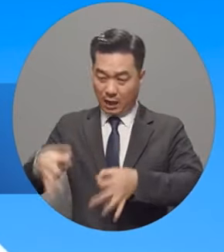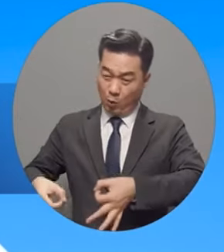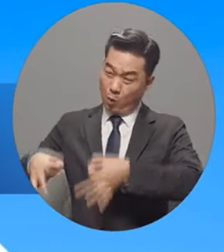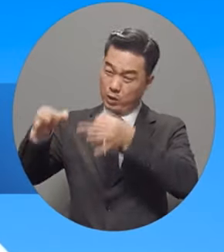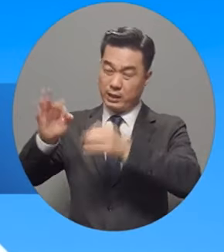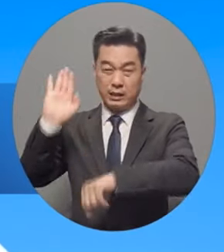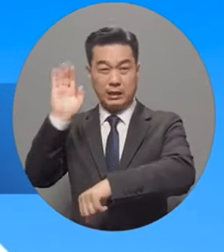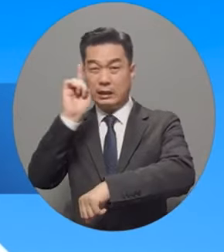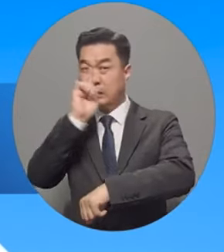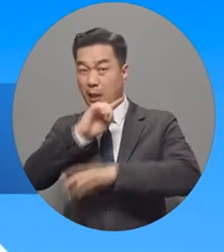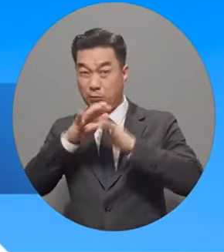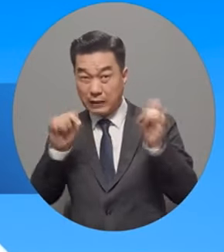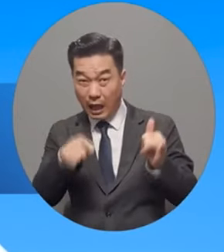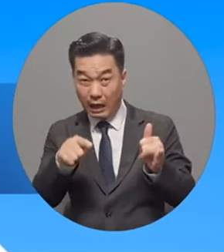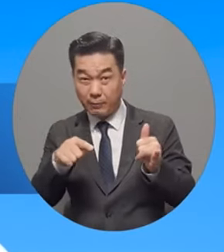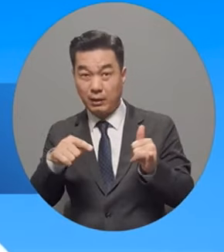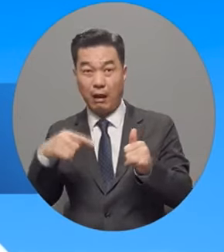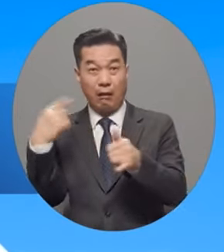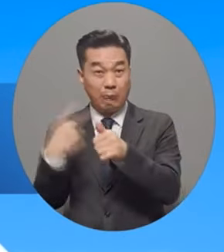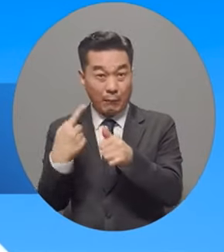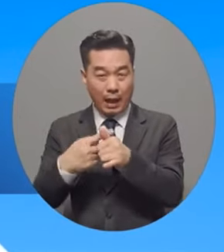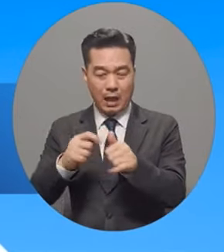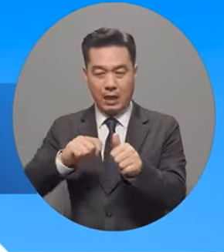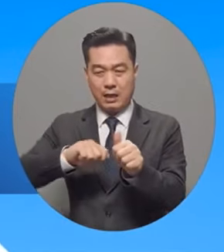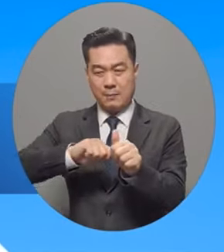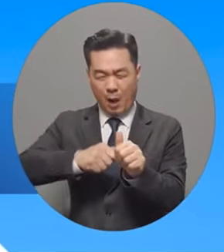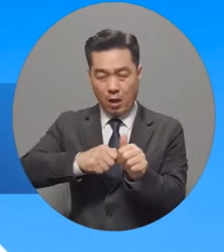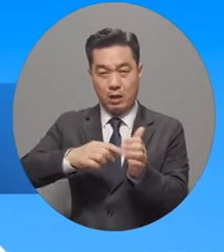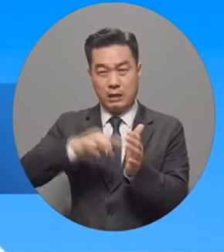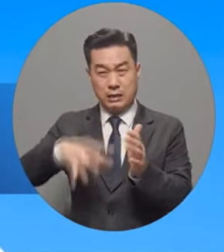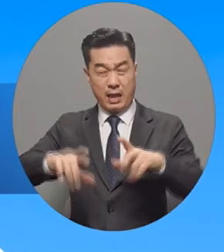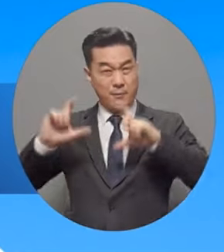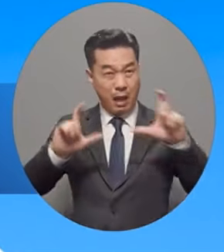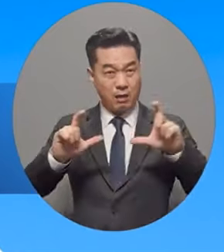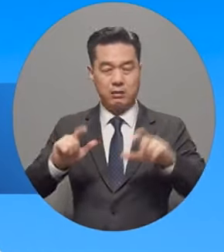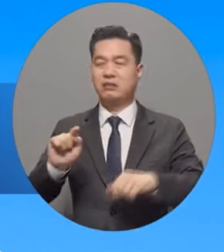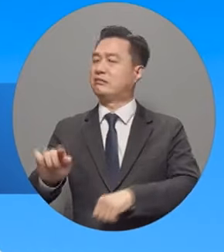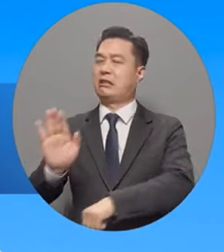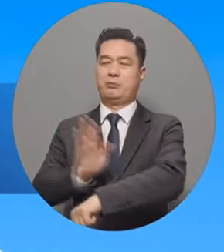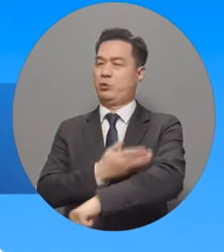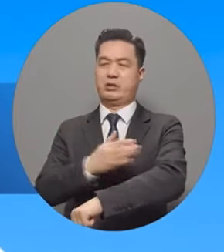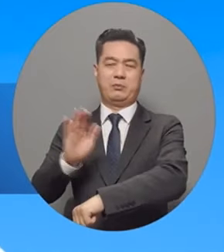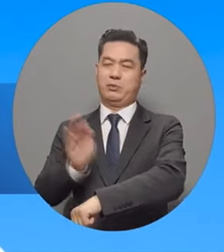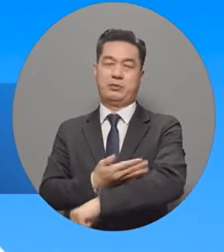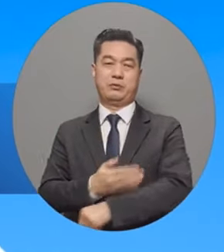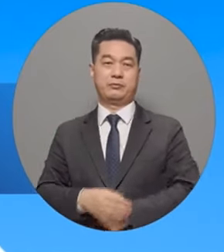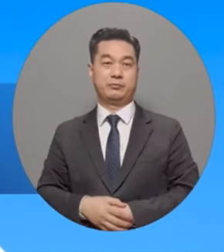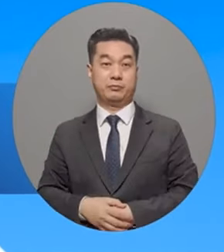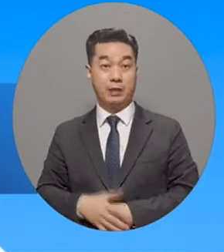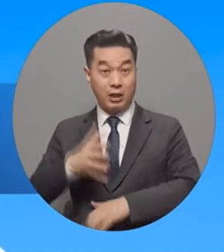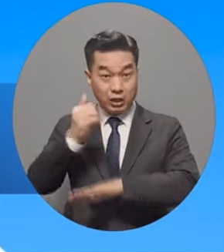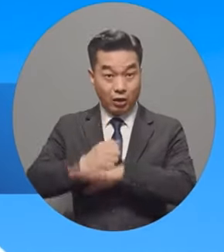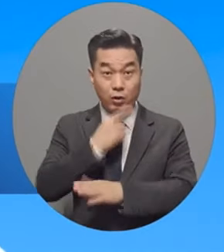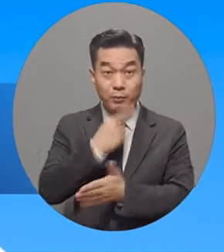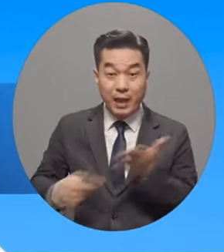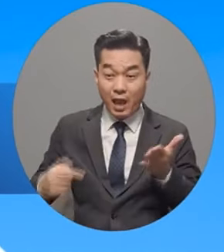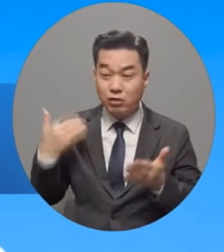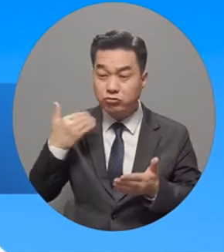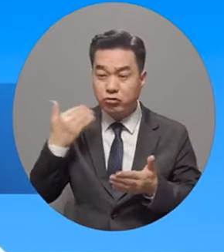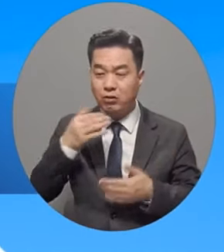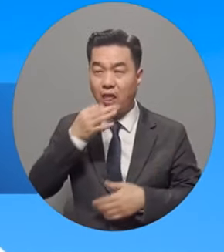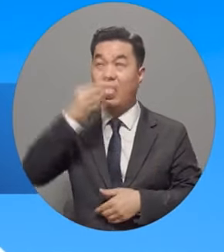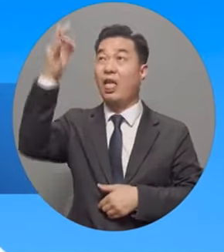해서 이런 징벌적 과세를 해온 것은 정말 잘못된 것이고 결국 그 피해를 서민들이 다